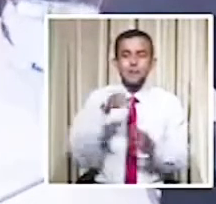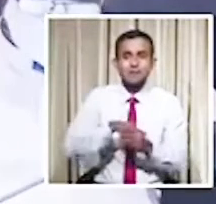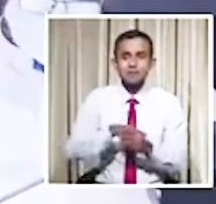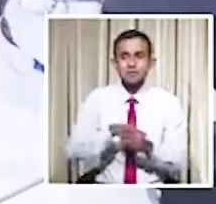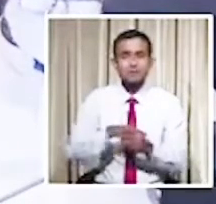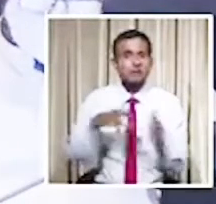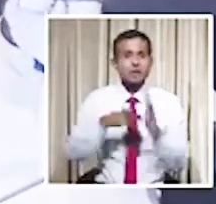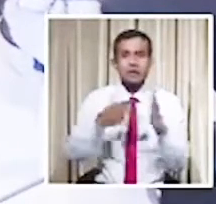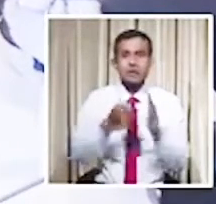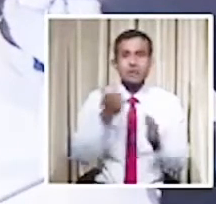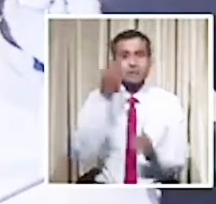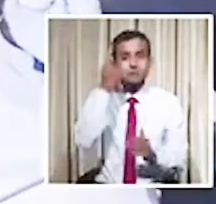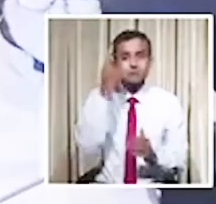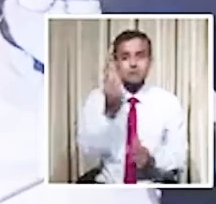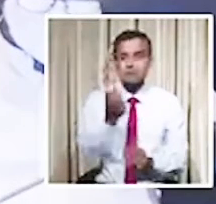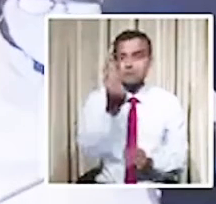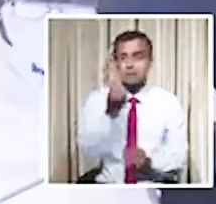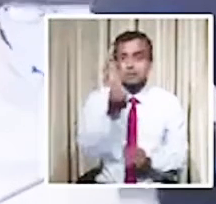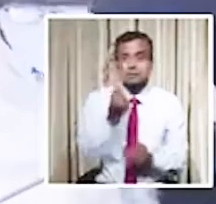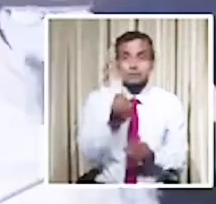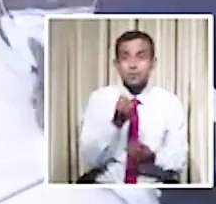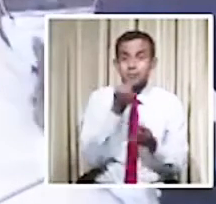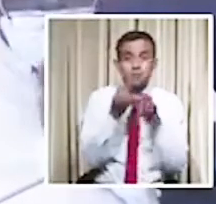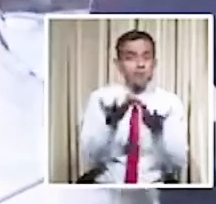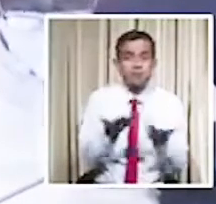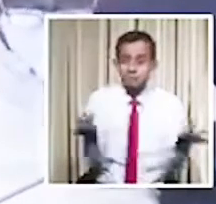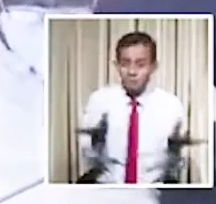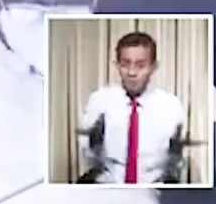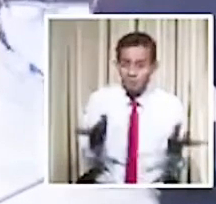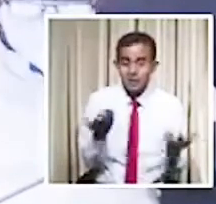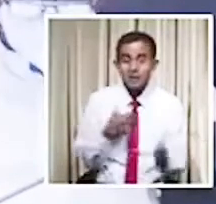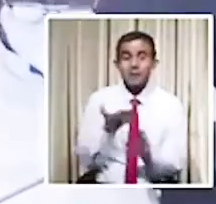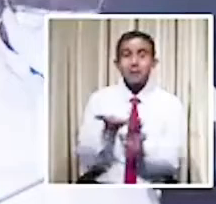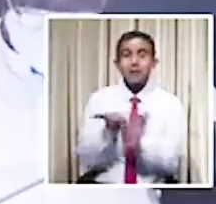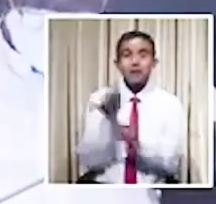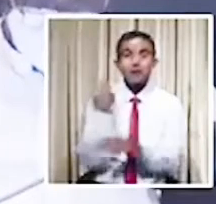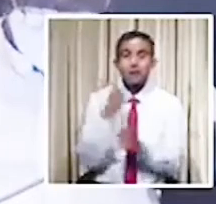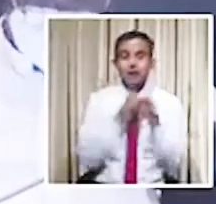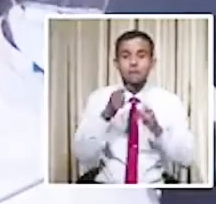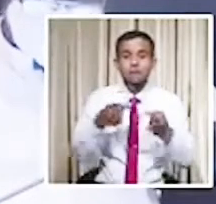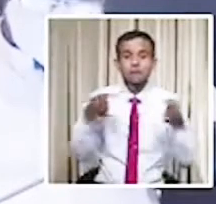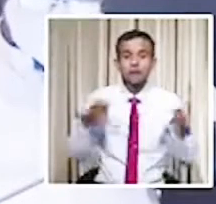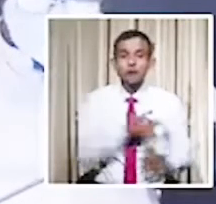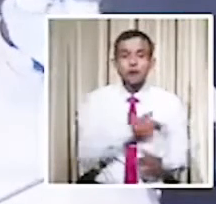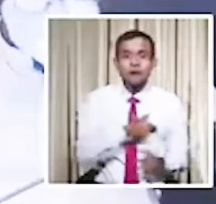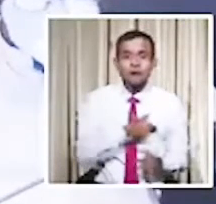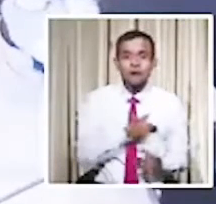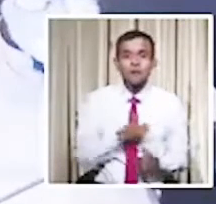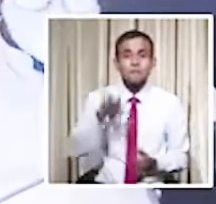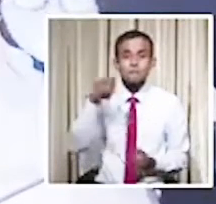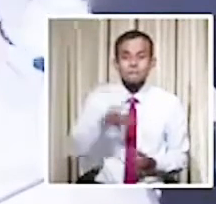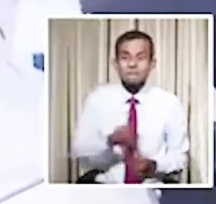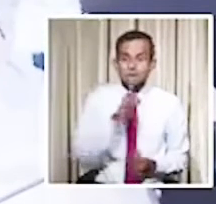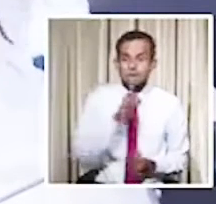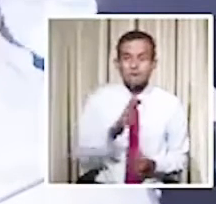எனது பாடசாலை நண்பர். நிதி அமைச்சராக அவர் பொறுப்பேற்றதற்காக அவருக்கு நான் வாழ்த்துக்களை தெரிவிப்பதற்கு நினைத்தேன். இருந்த போதும் அவர் சமர்ப்பித்த